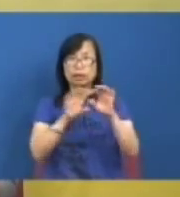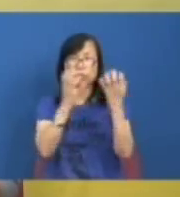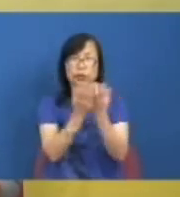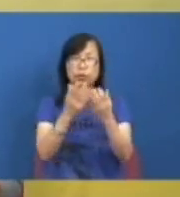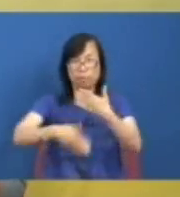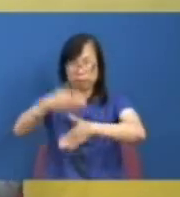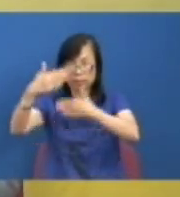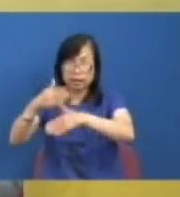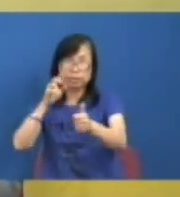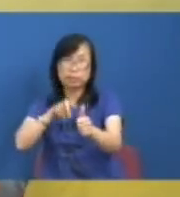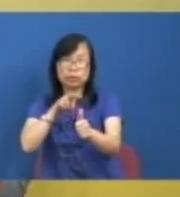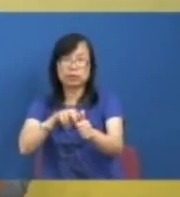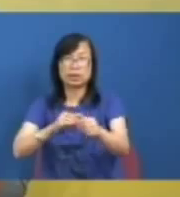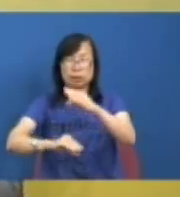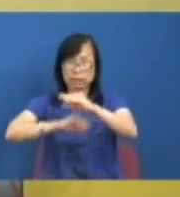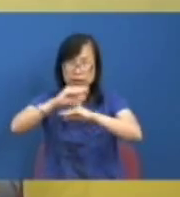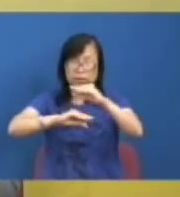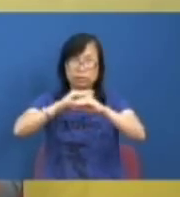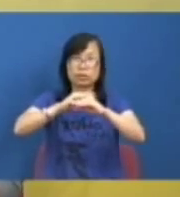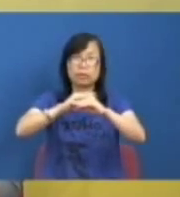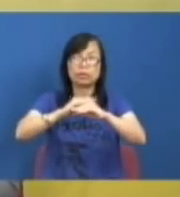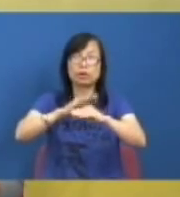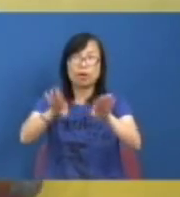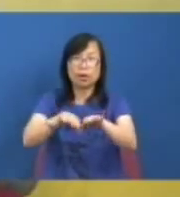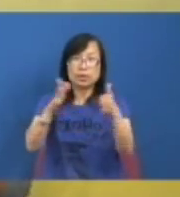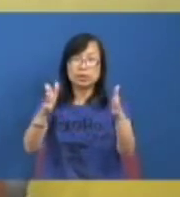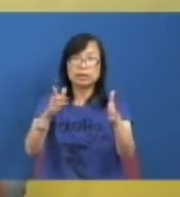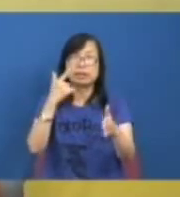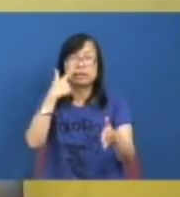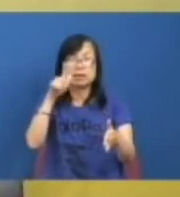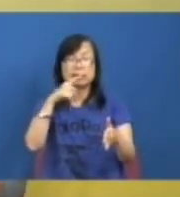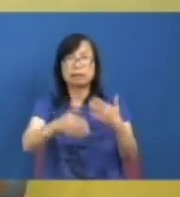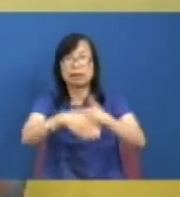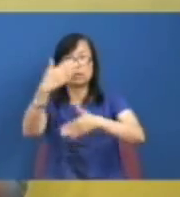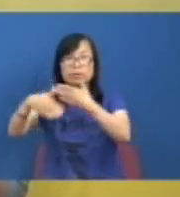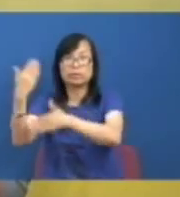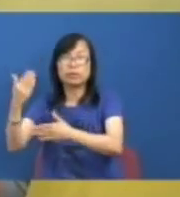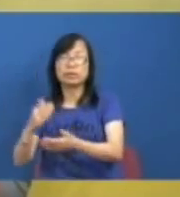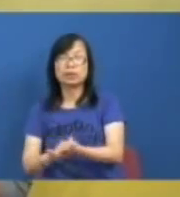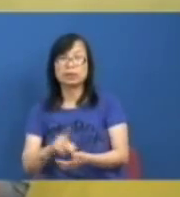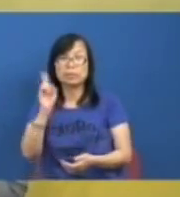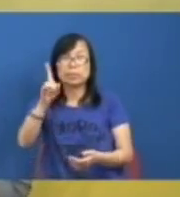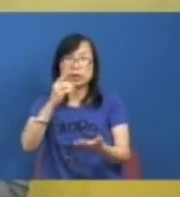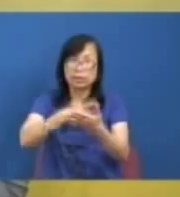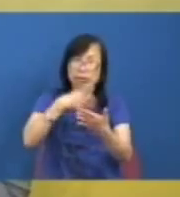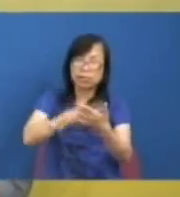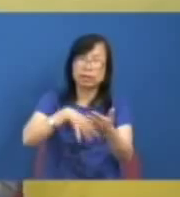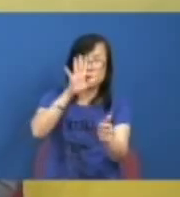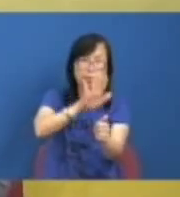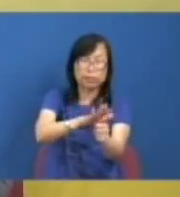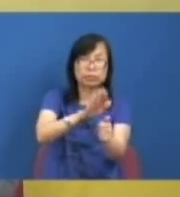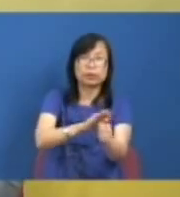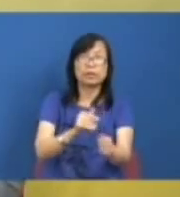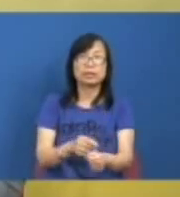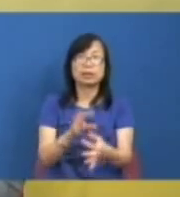理。由建築工程開展一個新的樓宇，你怎樣去有一些條例去保障，那你也可